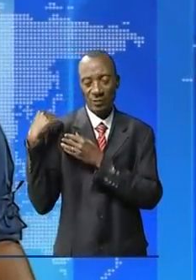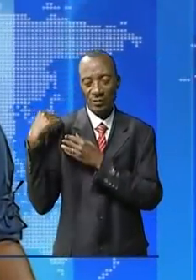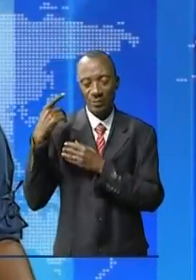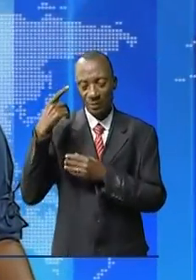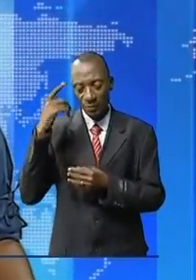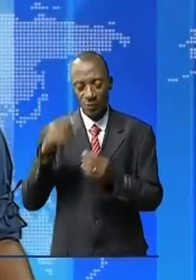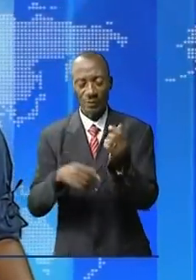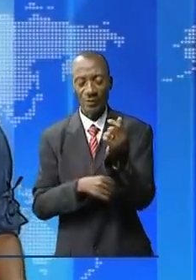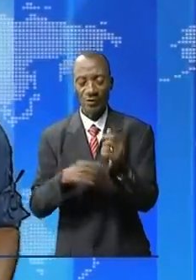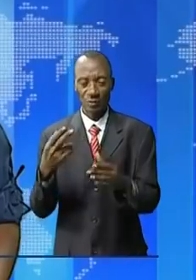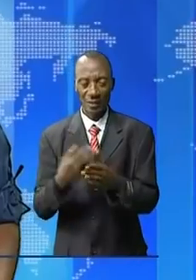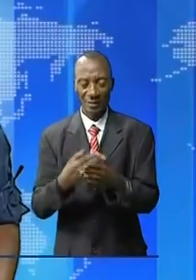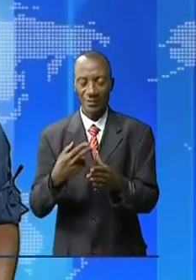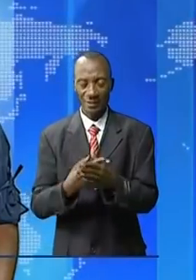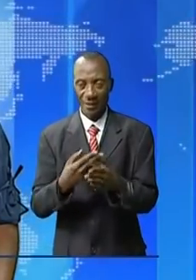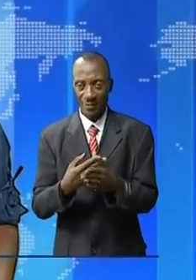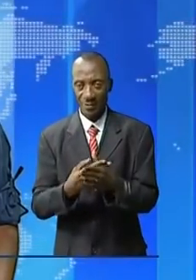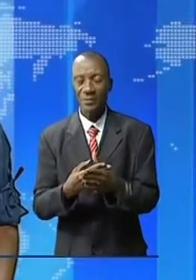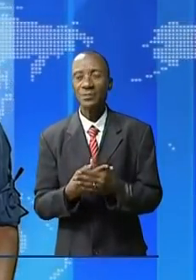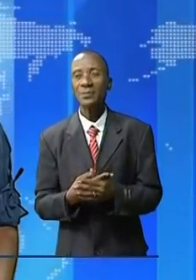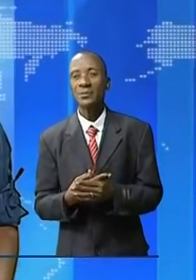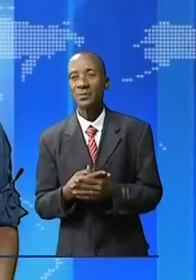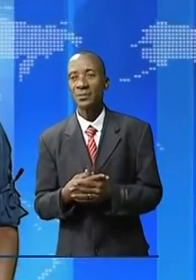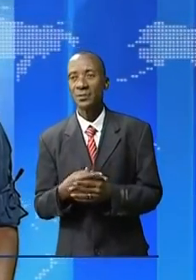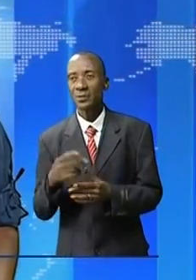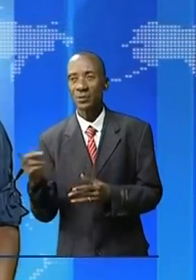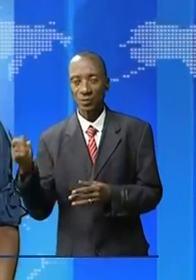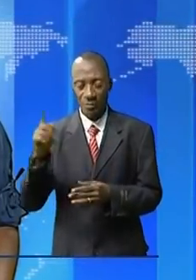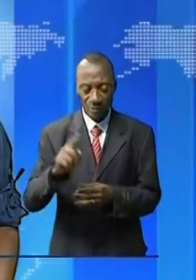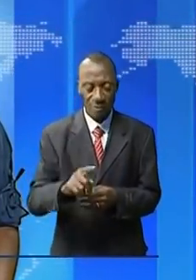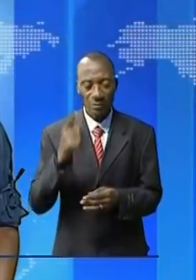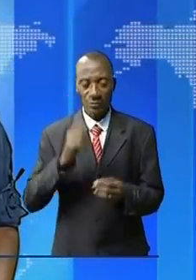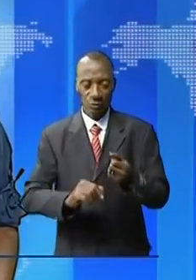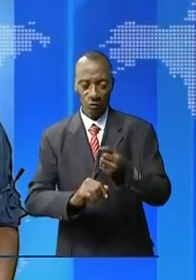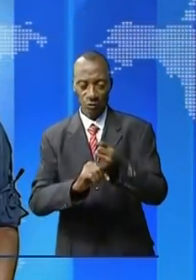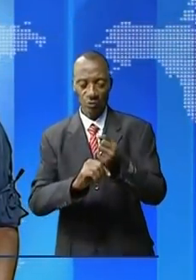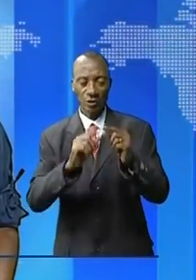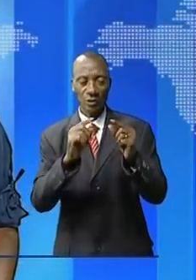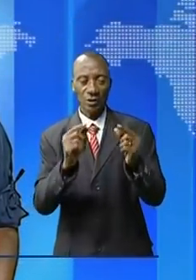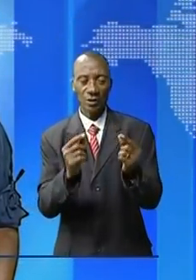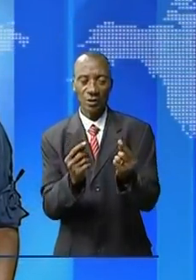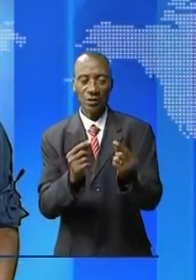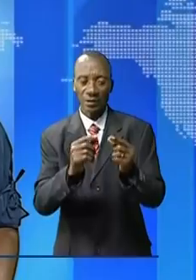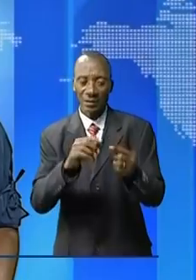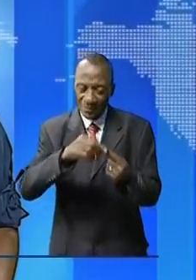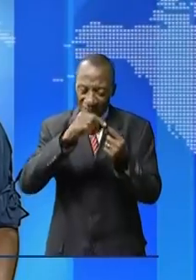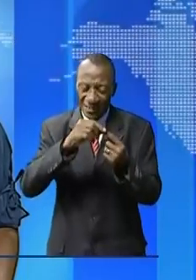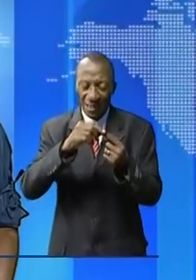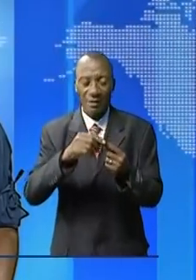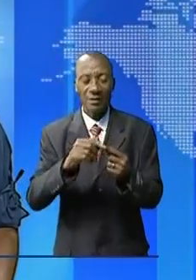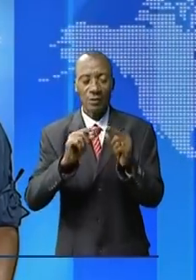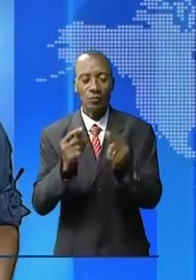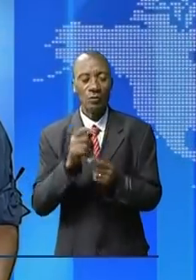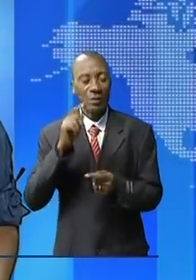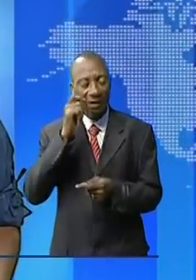avec handicap. La mission chrétienne pour aveugles a échangé avec la ministre sur le plan triennal et le rapport de